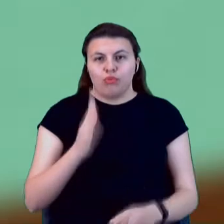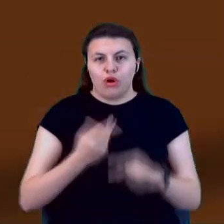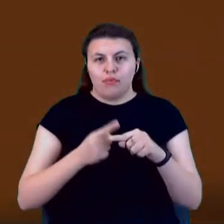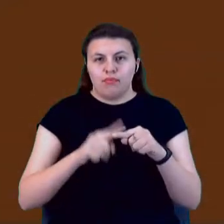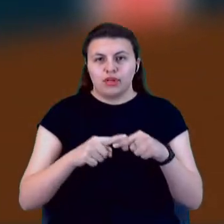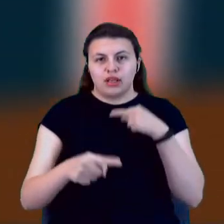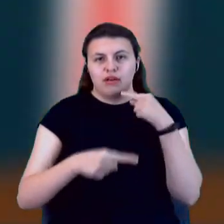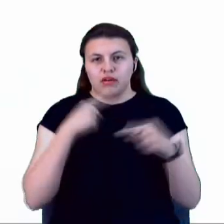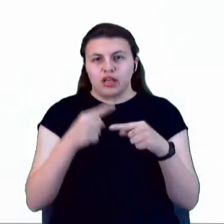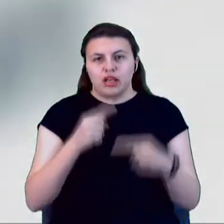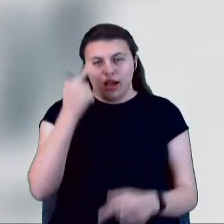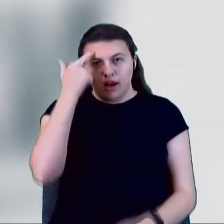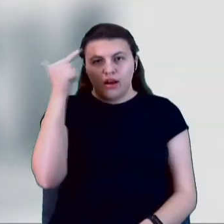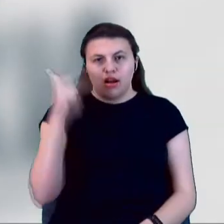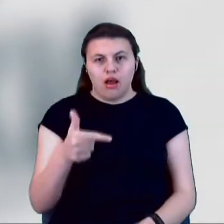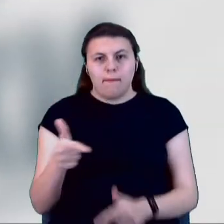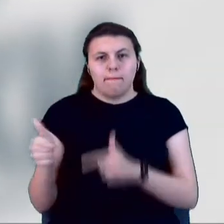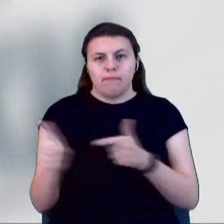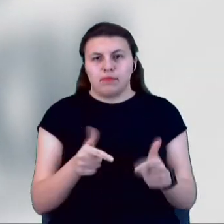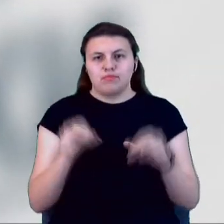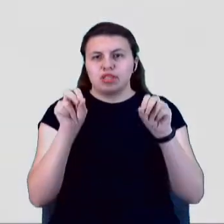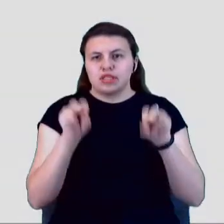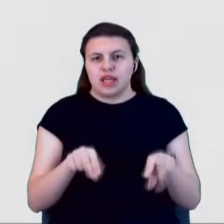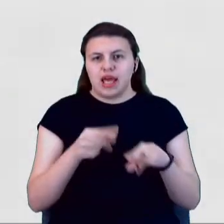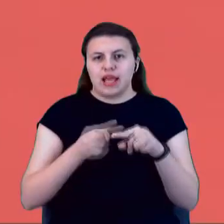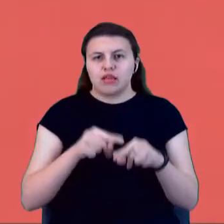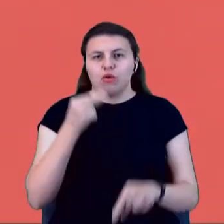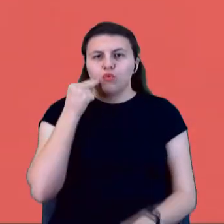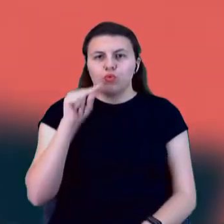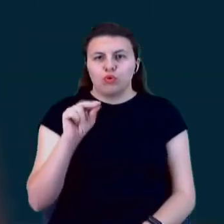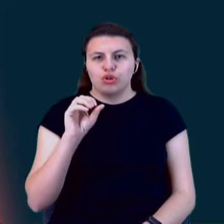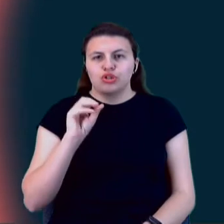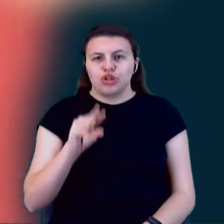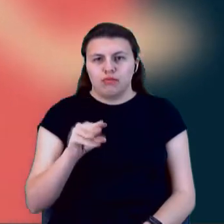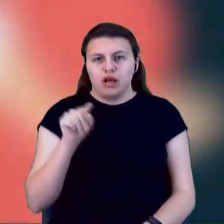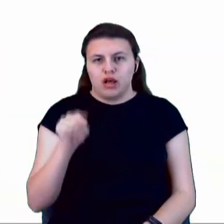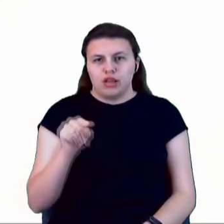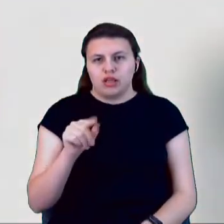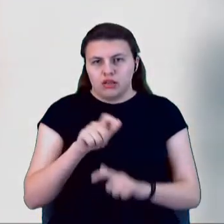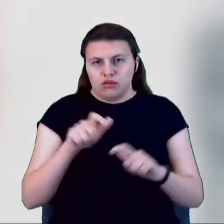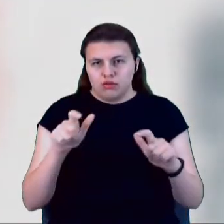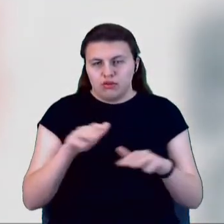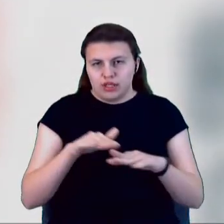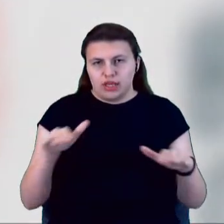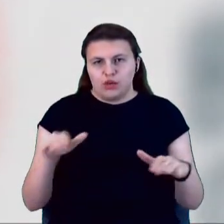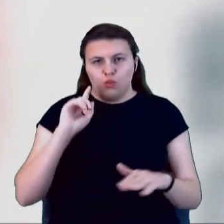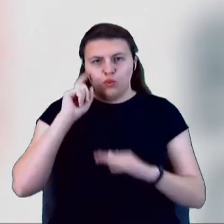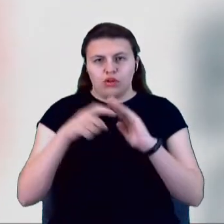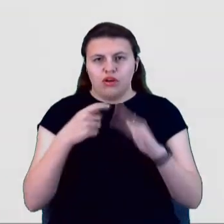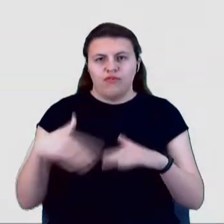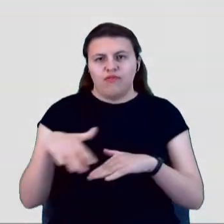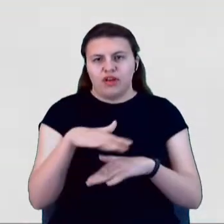грамотный, подготовленный специалист, это гораздо лучше, чем то, что они узнают во дворе. Вот, от своих друзей. И у нас